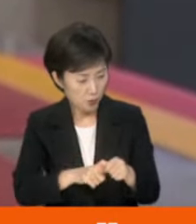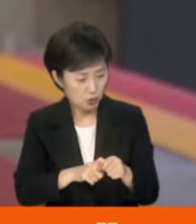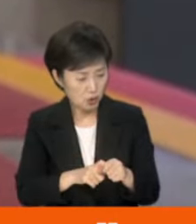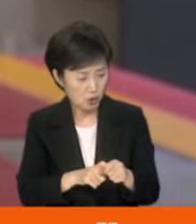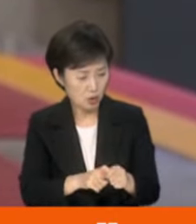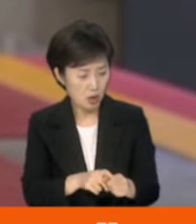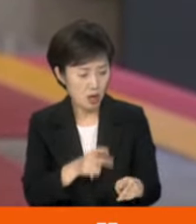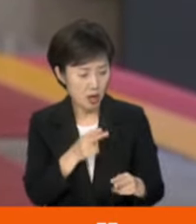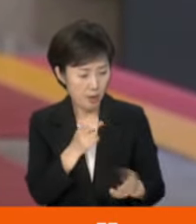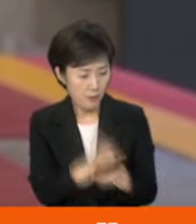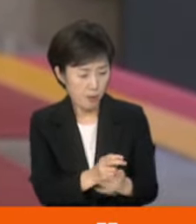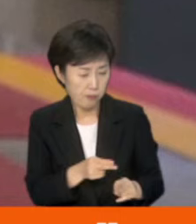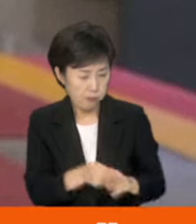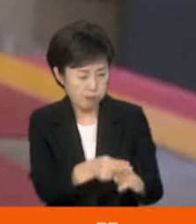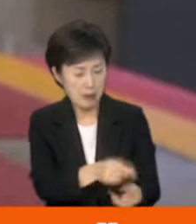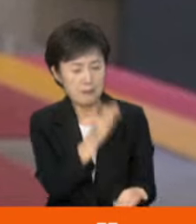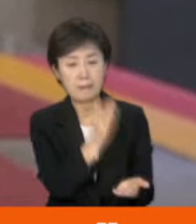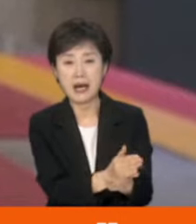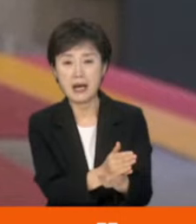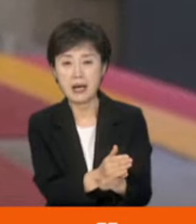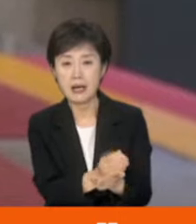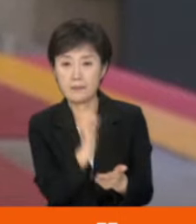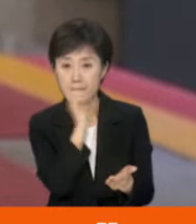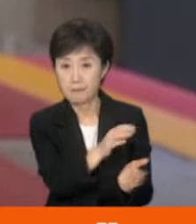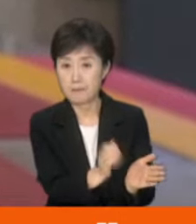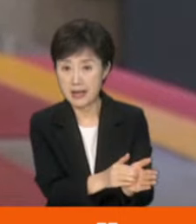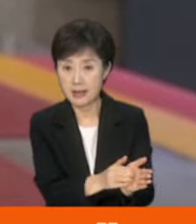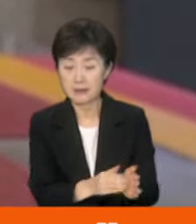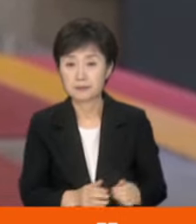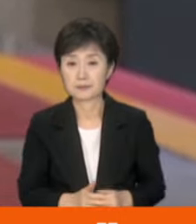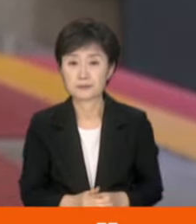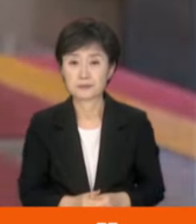시스템을 난도질하는 정치 행태를 중단하라고 쏘아붙였습니다.